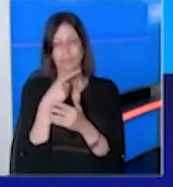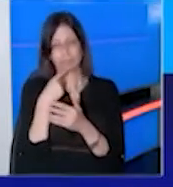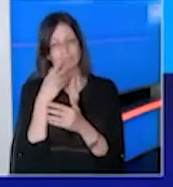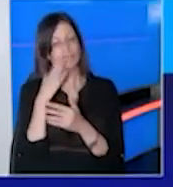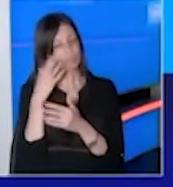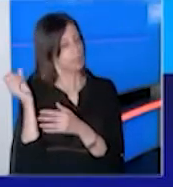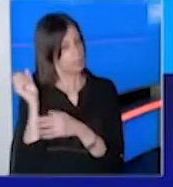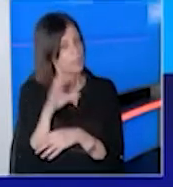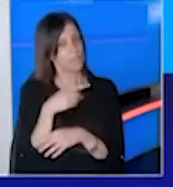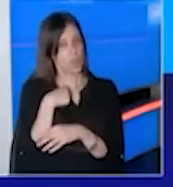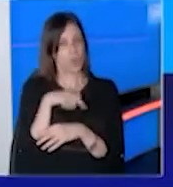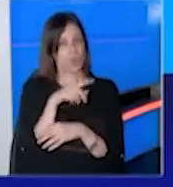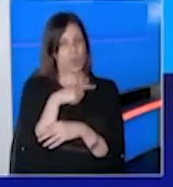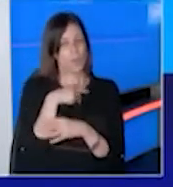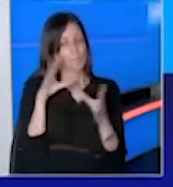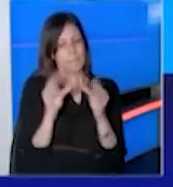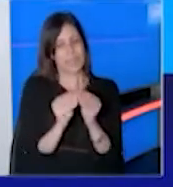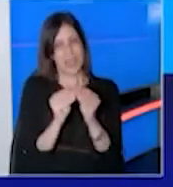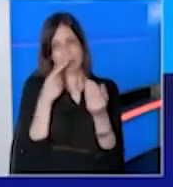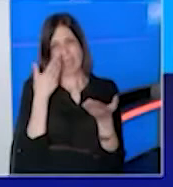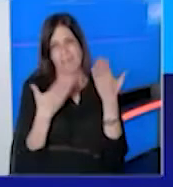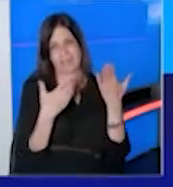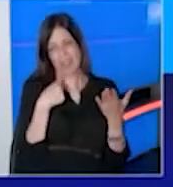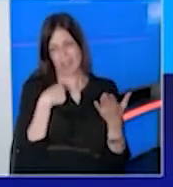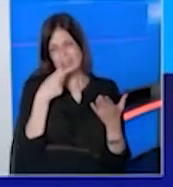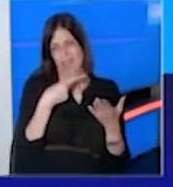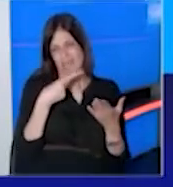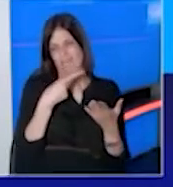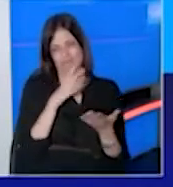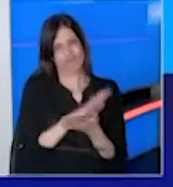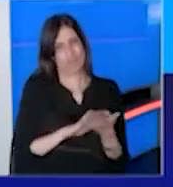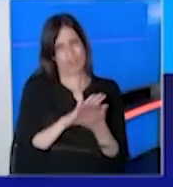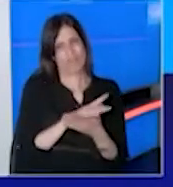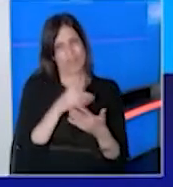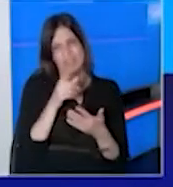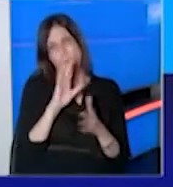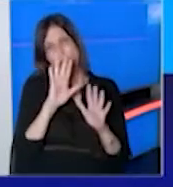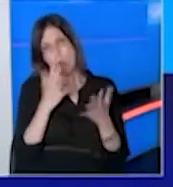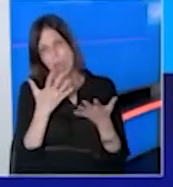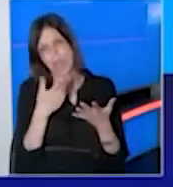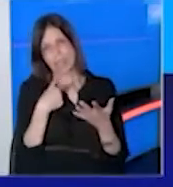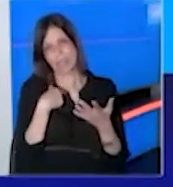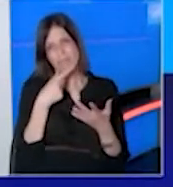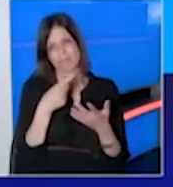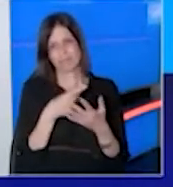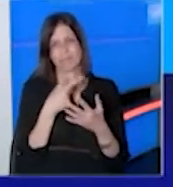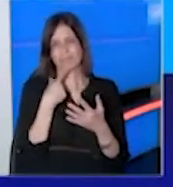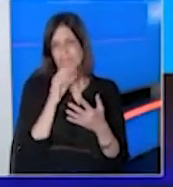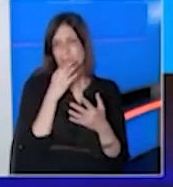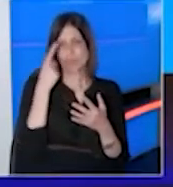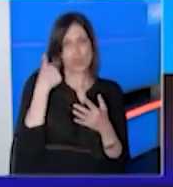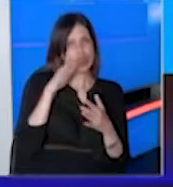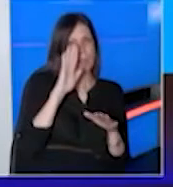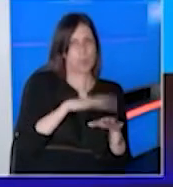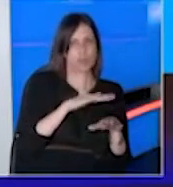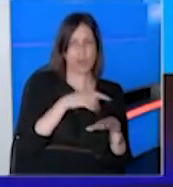לבוא אלינו. בואו, יחד, הרי מה ההבדל ביני ובינך? שום דבר. אתה אולי, אני ואתה גם בני אותו גיל. אני שאתה יותר מוכשר ממני. לא,